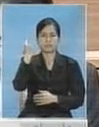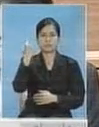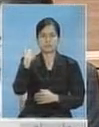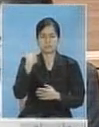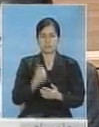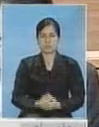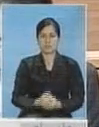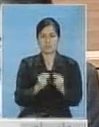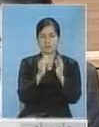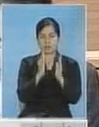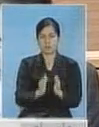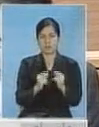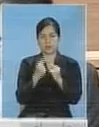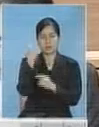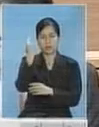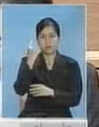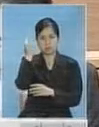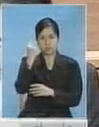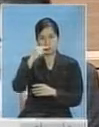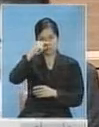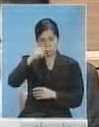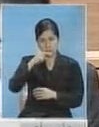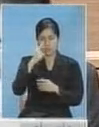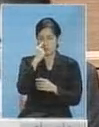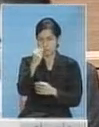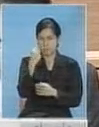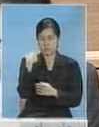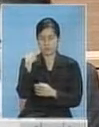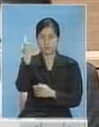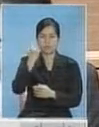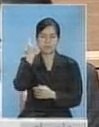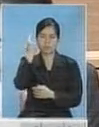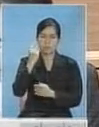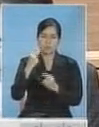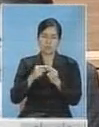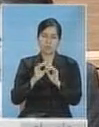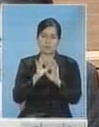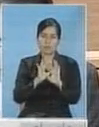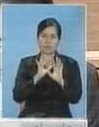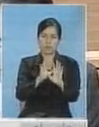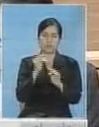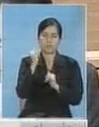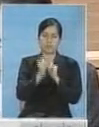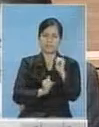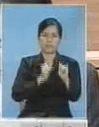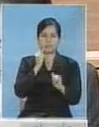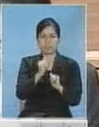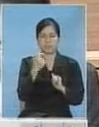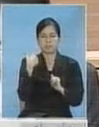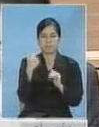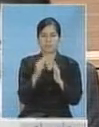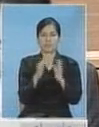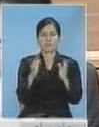ท่องเที่ยวไม่ว่าเป็นชาวไทยชาวต่างประชาติต่างประเทศนั้นมาเที่ยวเป็นจำนวนมากในเมื่อเขามาในพื้นที่มาชมมรดกโ